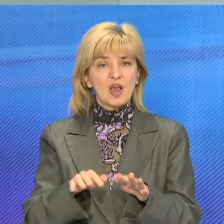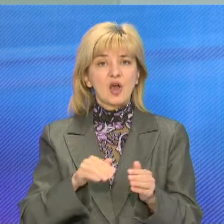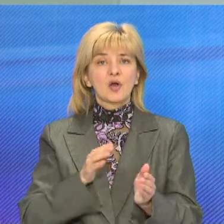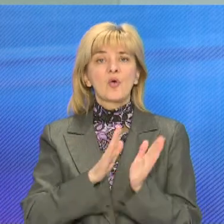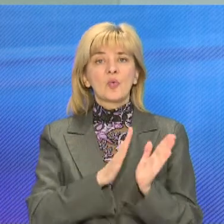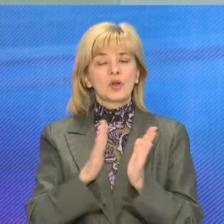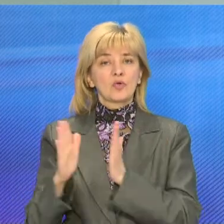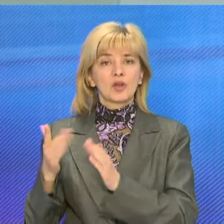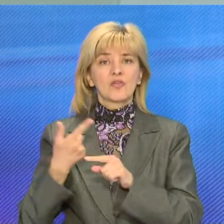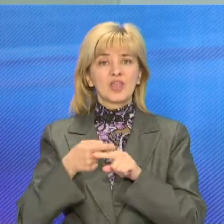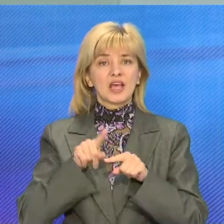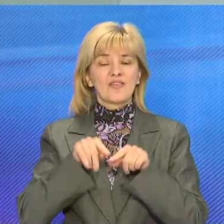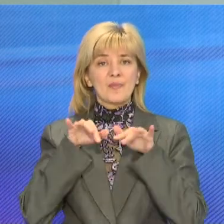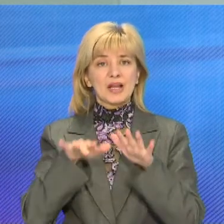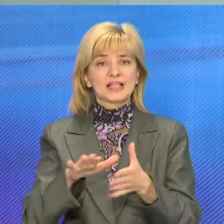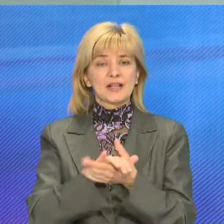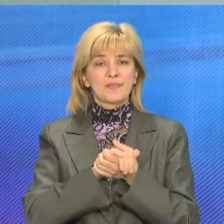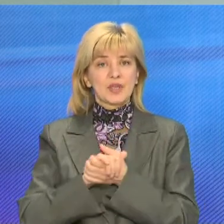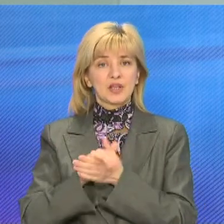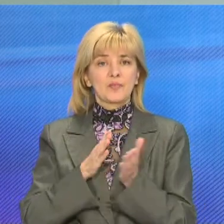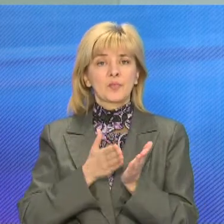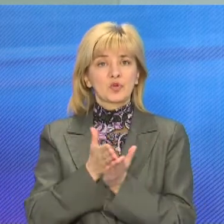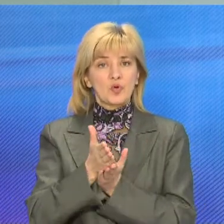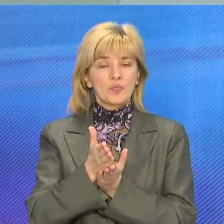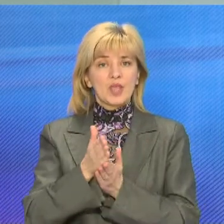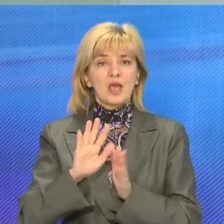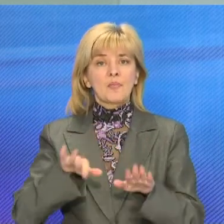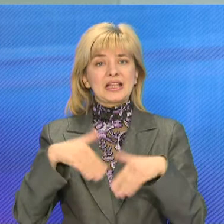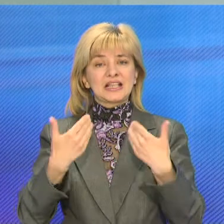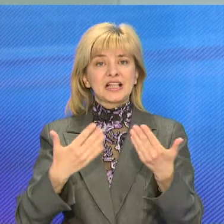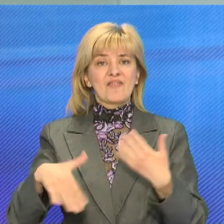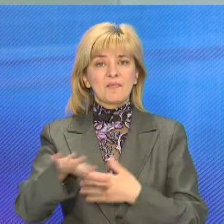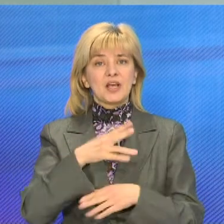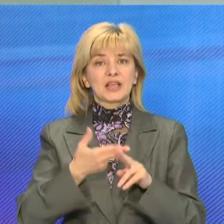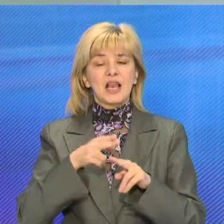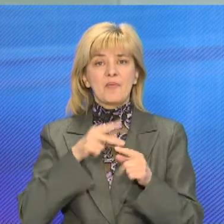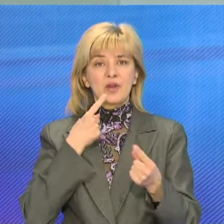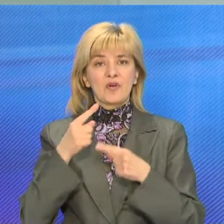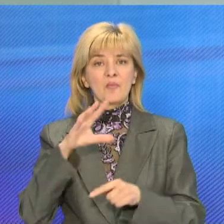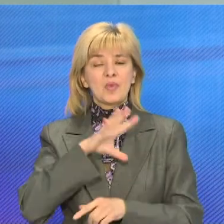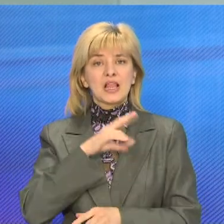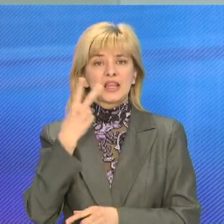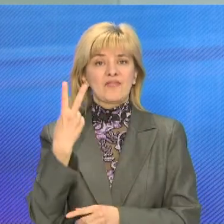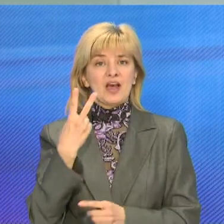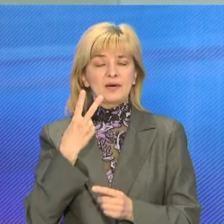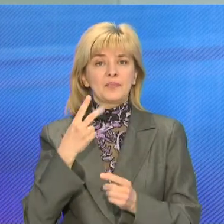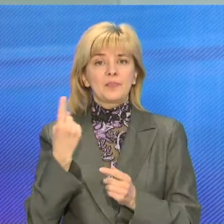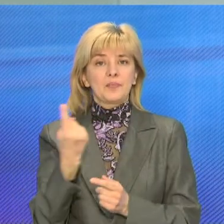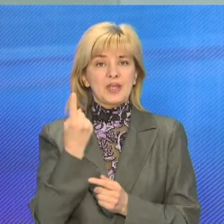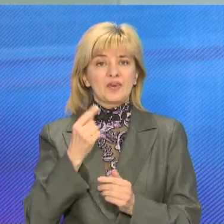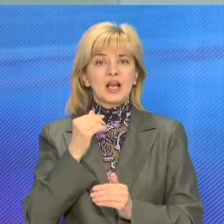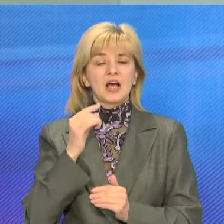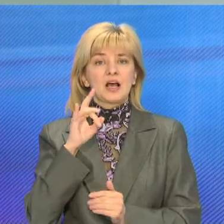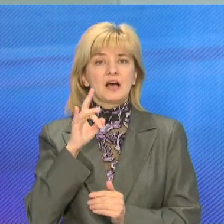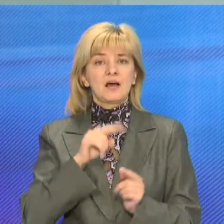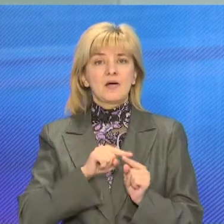путем. Беларусь предоставила площадку для переговоров. На территории Беларуси состоялись два первых раунда мирных переговоров. К сожалению,